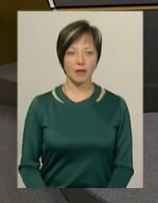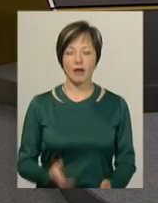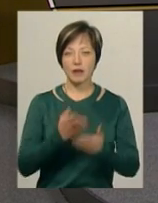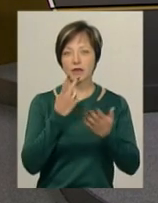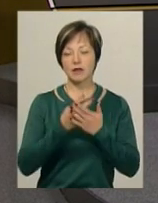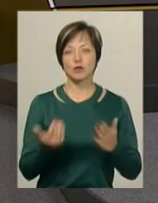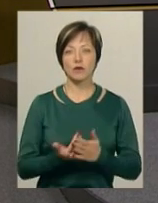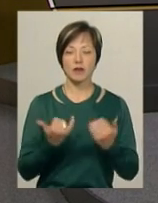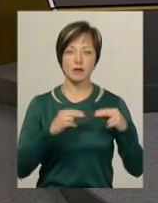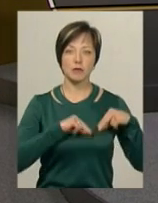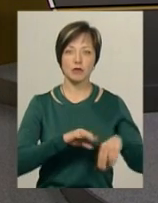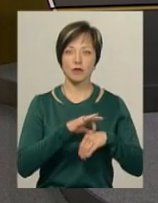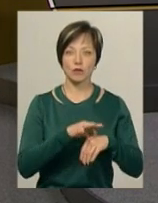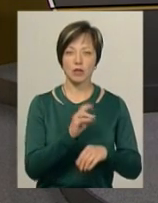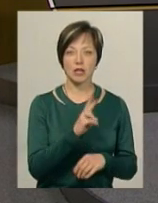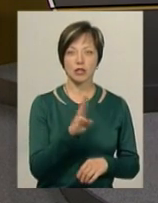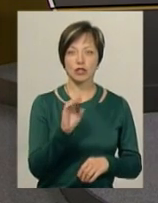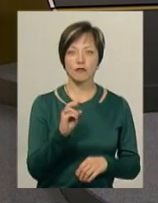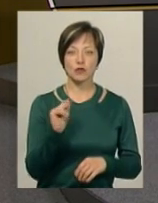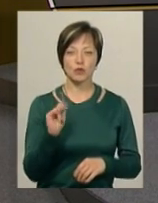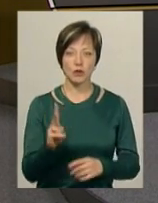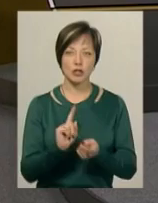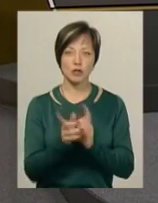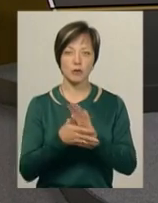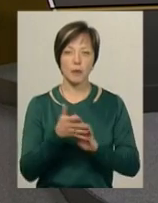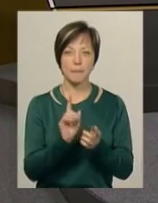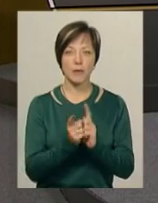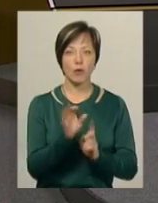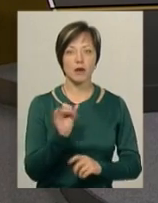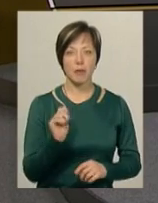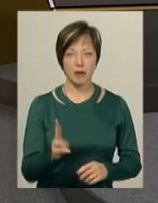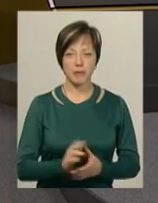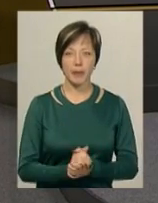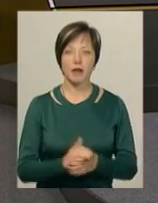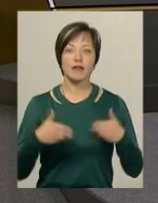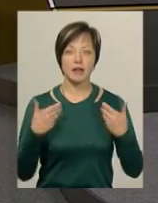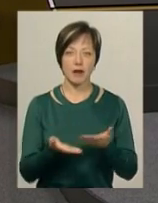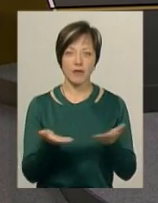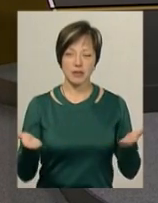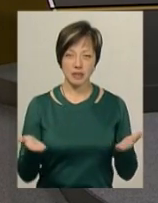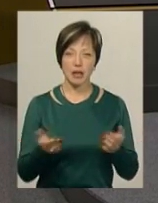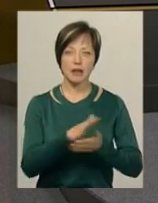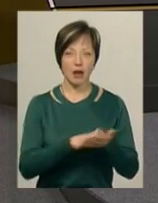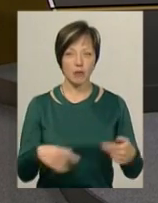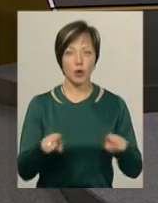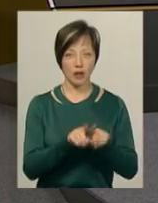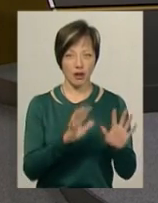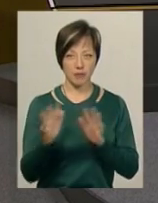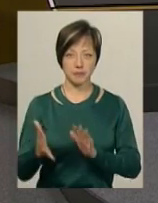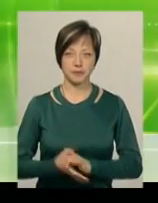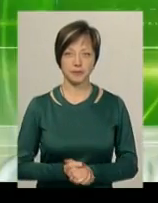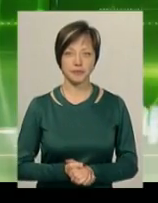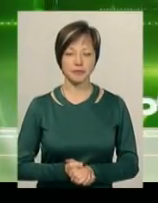Ви дивитесь новини. В студії працює ведуча Катерина Шевчук. На жестову мову перекладає Ольга Рибак. Вітаю вас. Далі про таке.